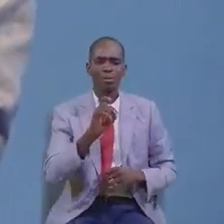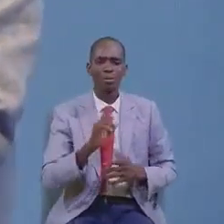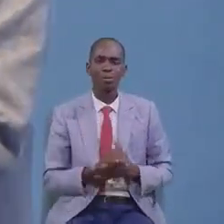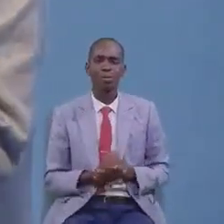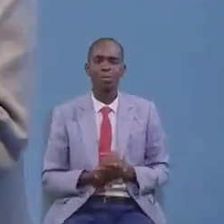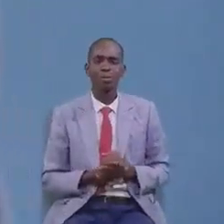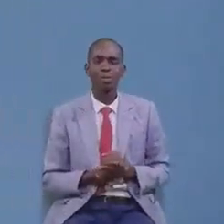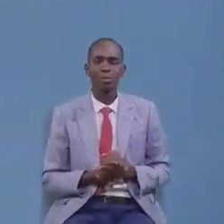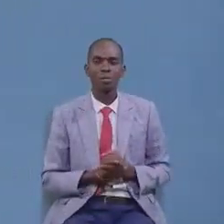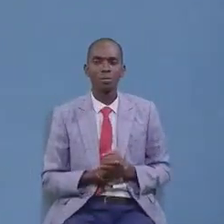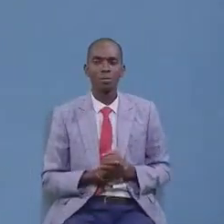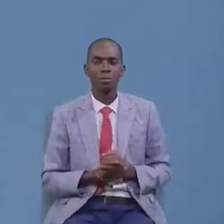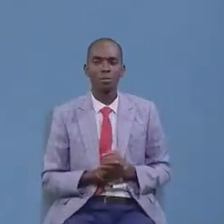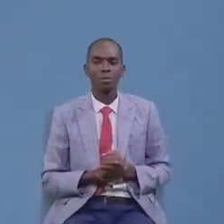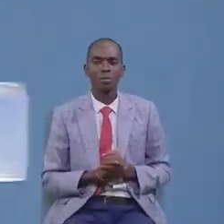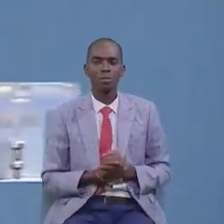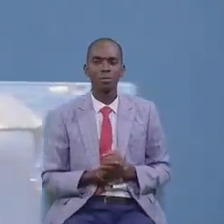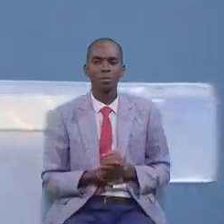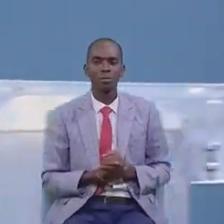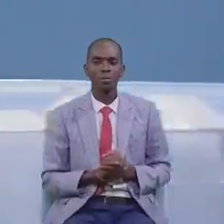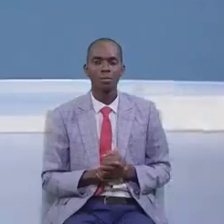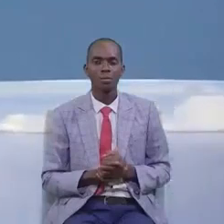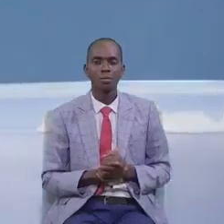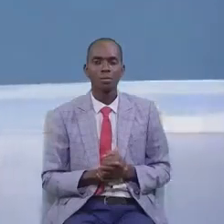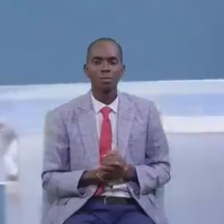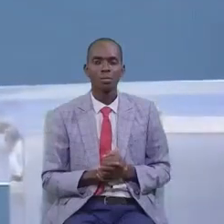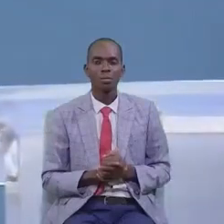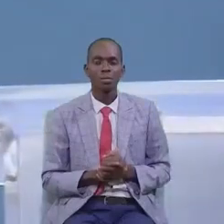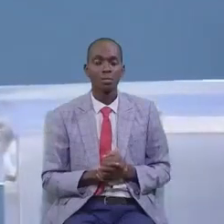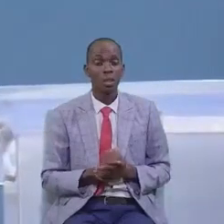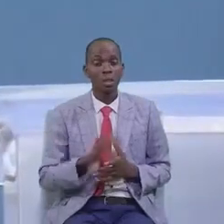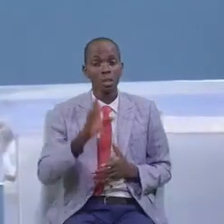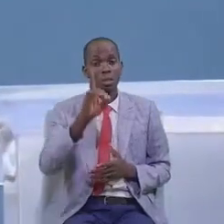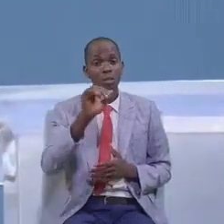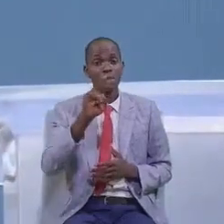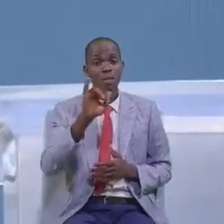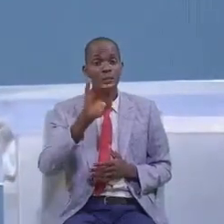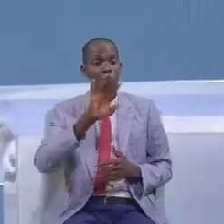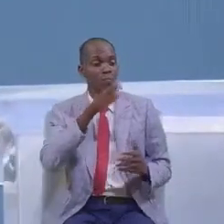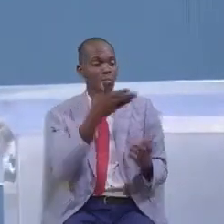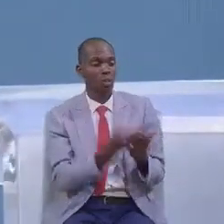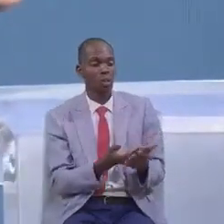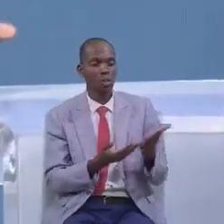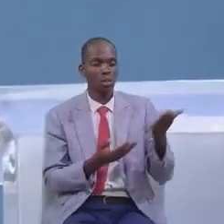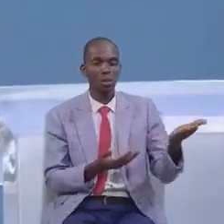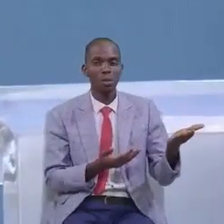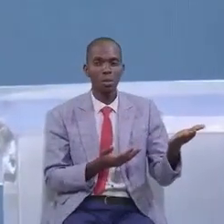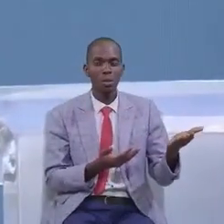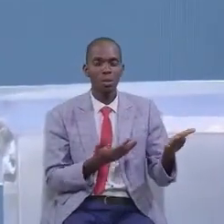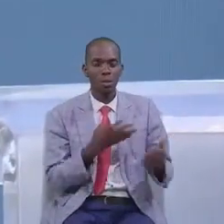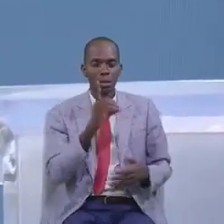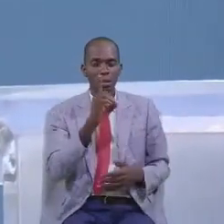bhoomiki Davidu chestuna prayanam enduku? He got there. Atanu akkadiki vellaadu. He saw Goliath.